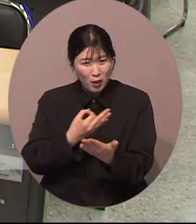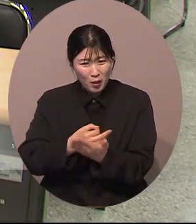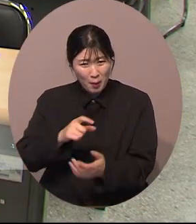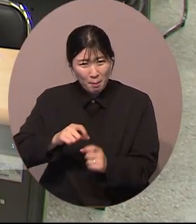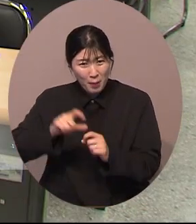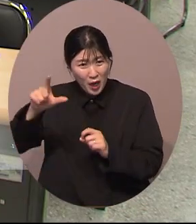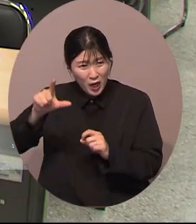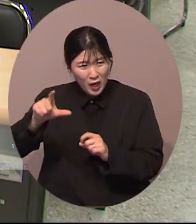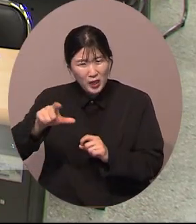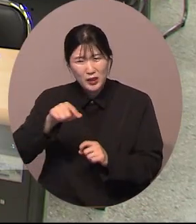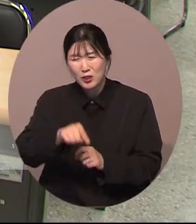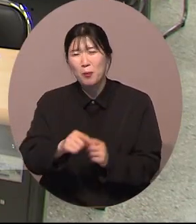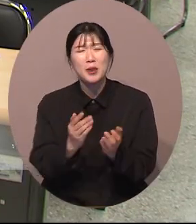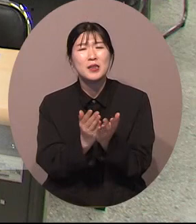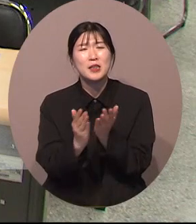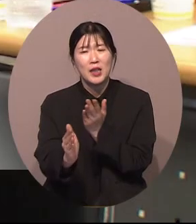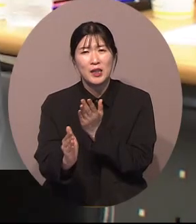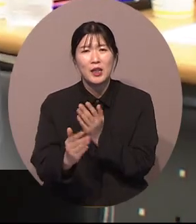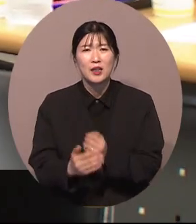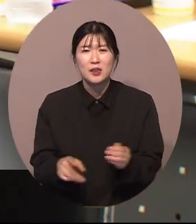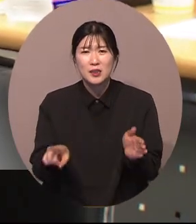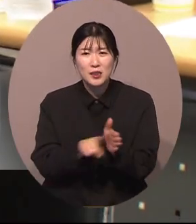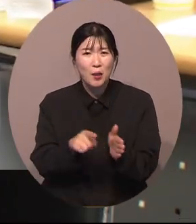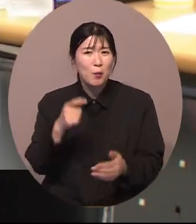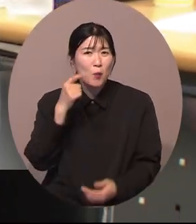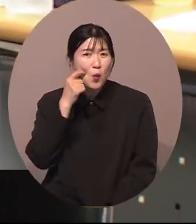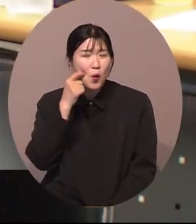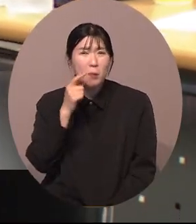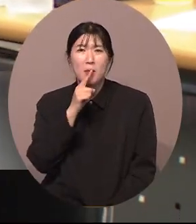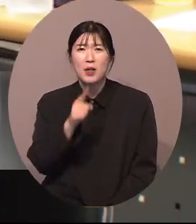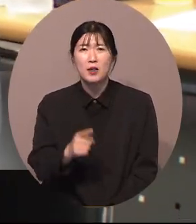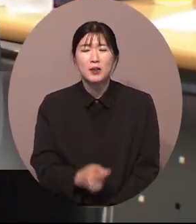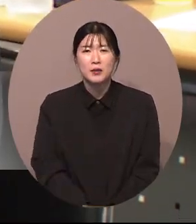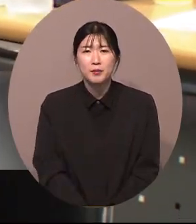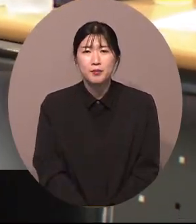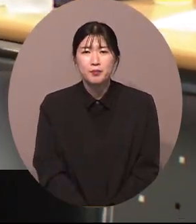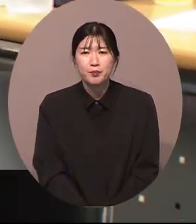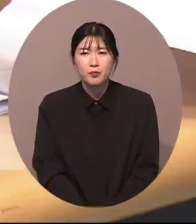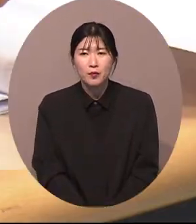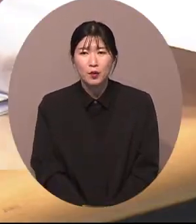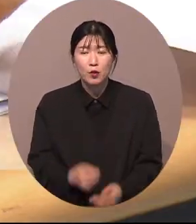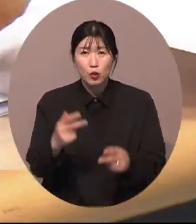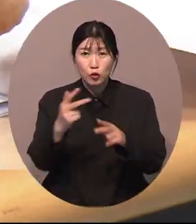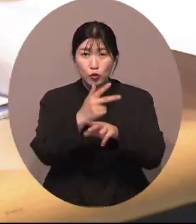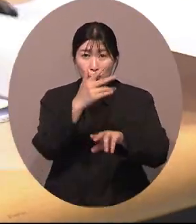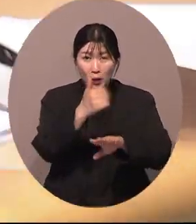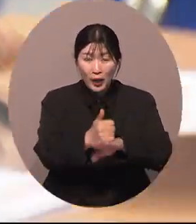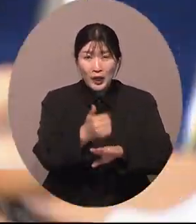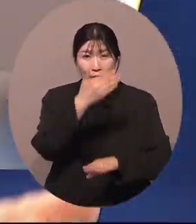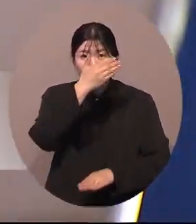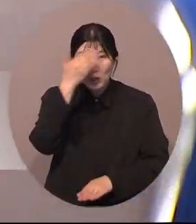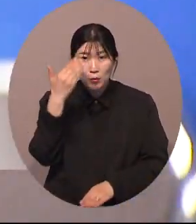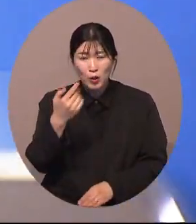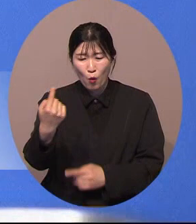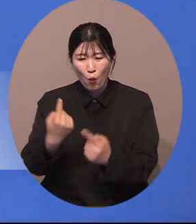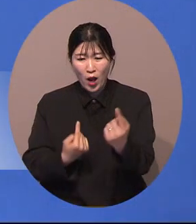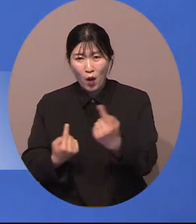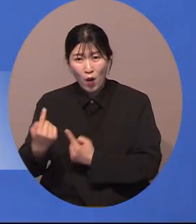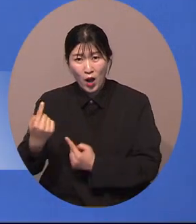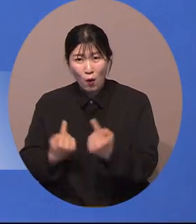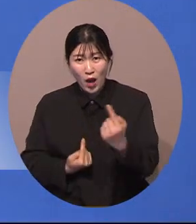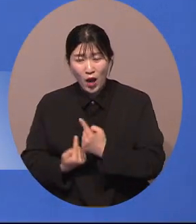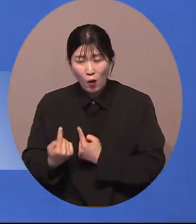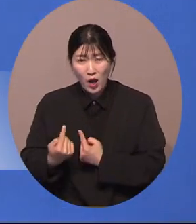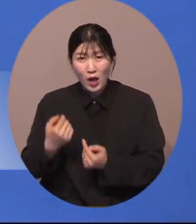이용객 증가에 따른 현상이라며 신뢰할 수 없다고 주장합니다. 또 주말에나 나오는 젊은 층 등의 발길이 끊겨